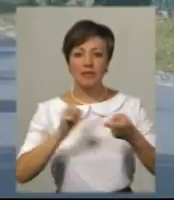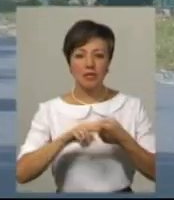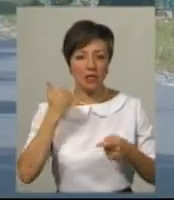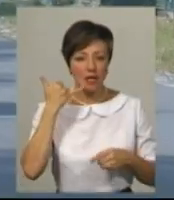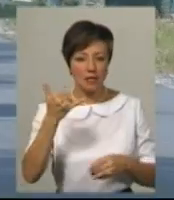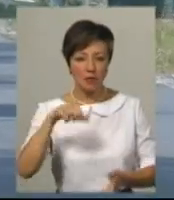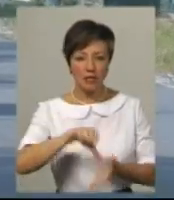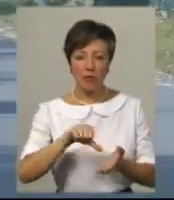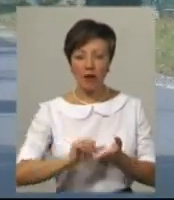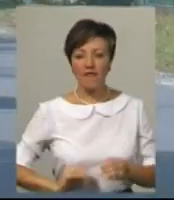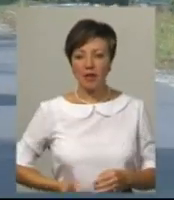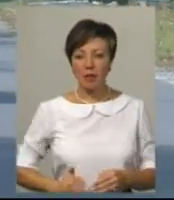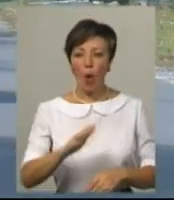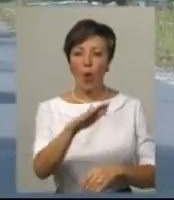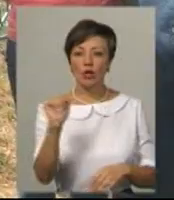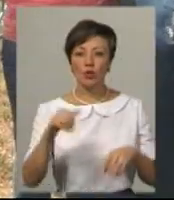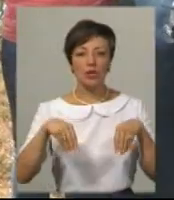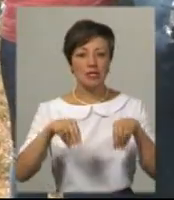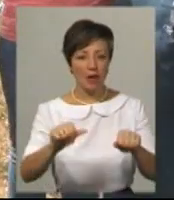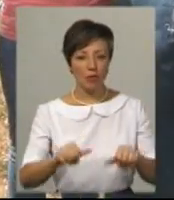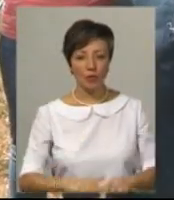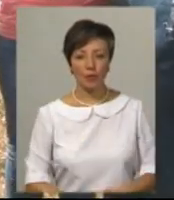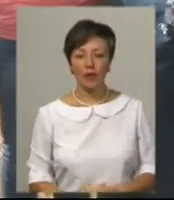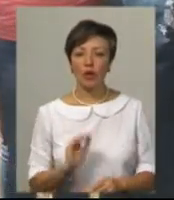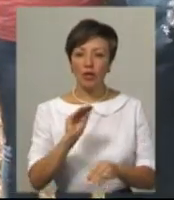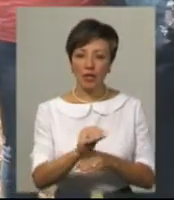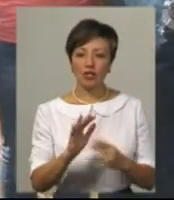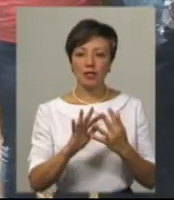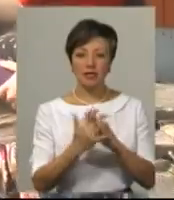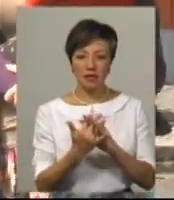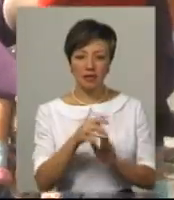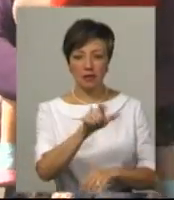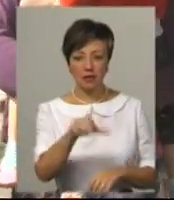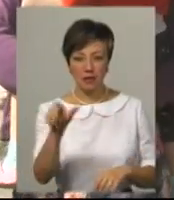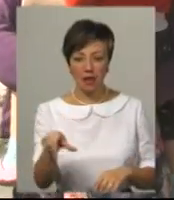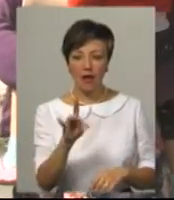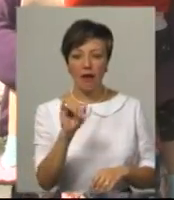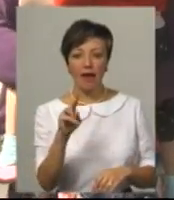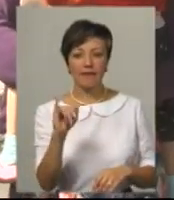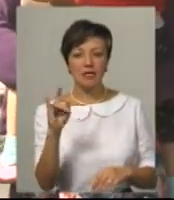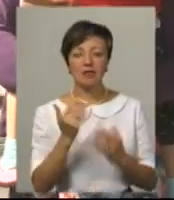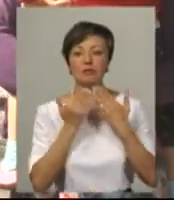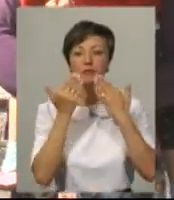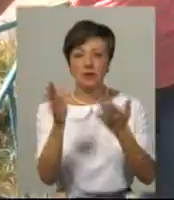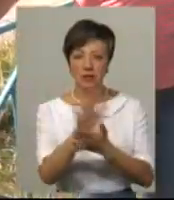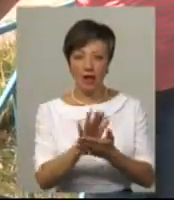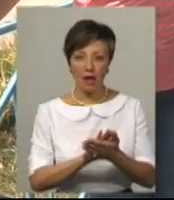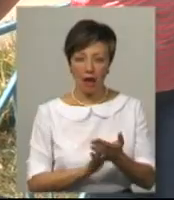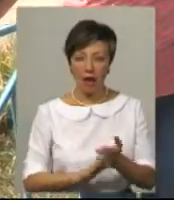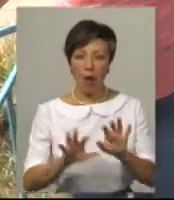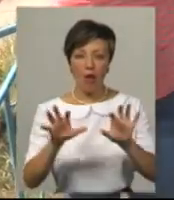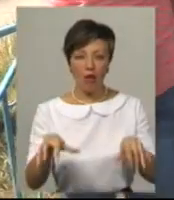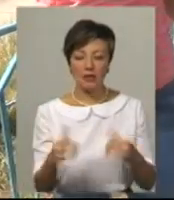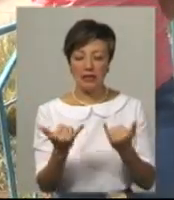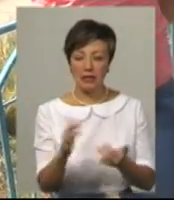із представниками агрофірми, яка орендує землю. Ганна Шевчук додає, жителі Райківців звернулися з заяву на ім'я селищної голови Гвардійської ОТГ.